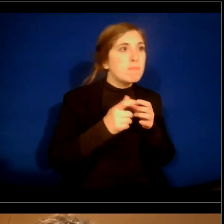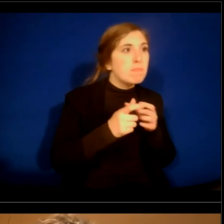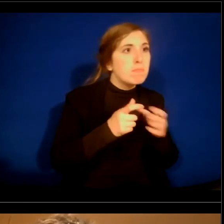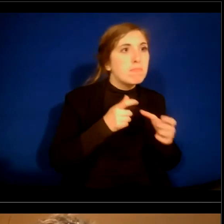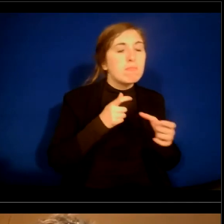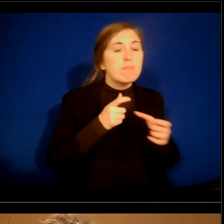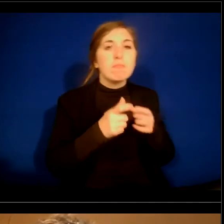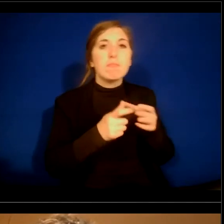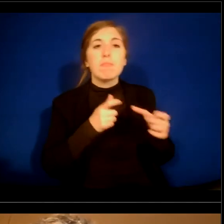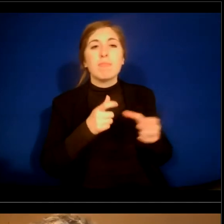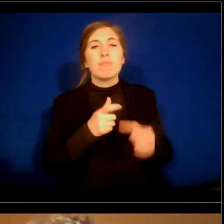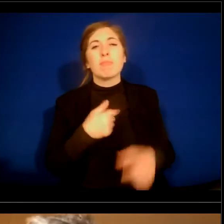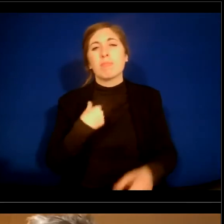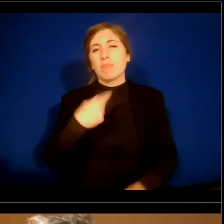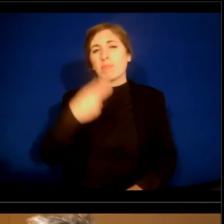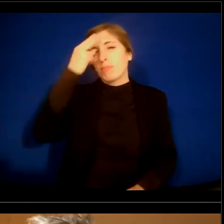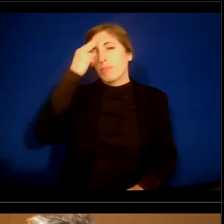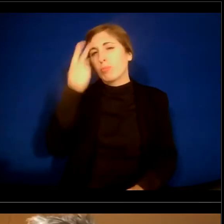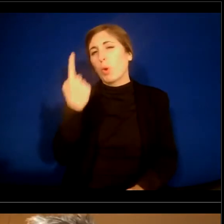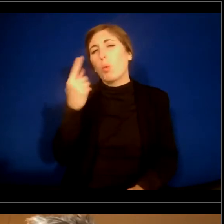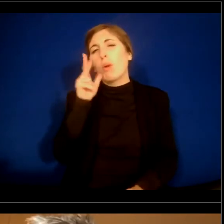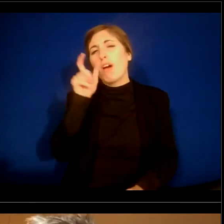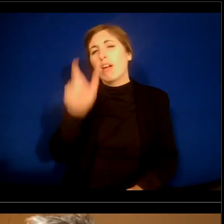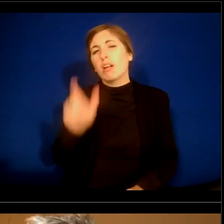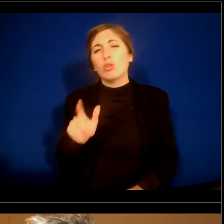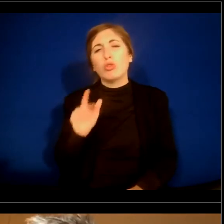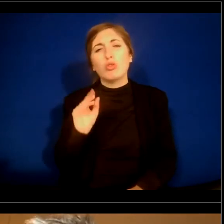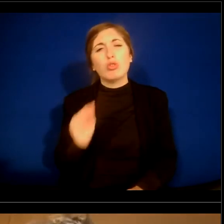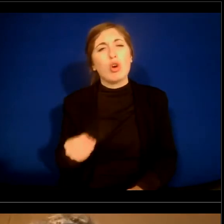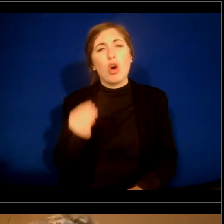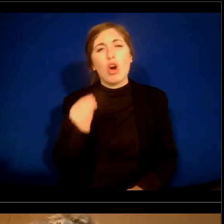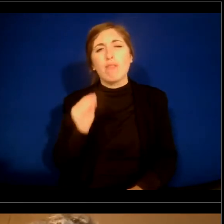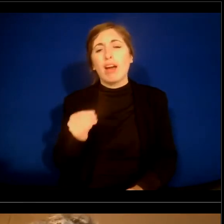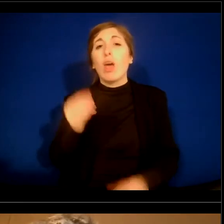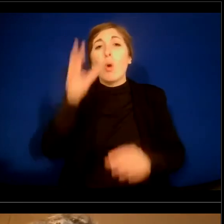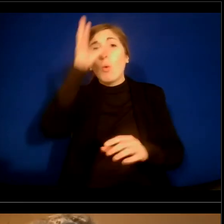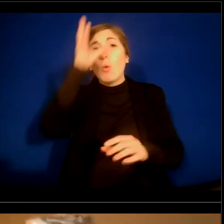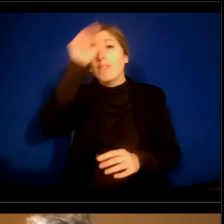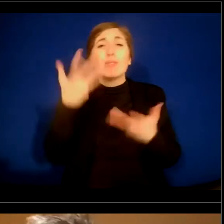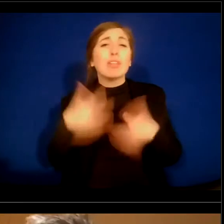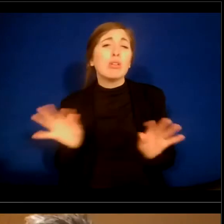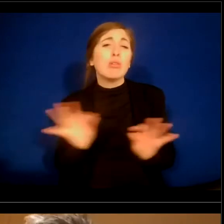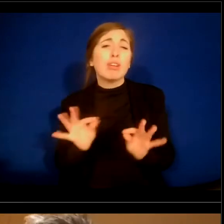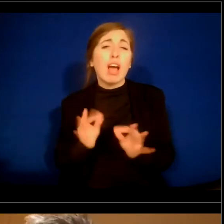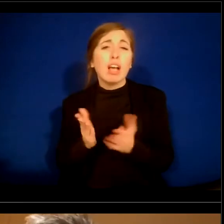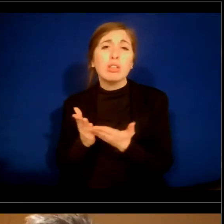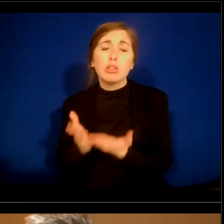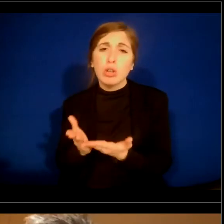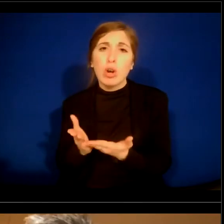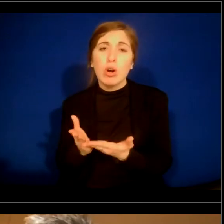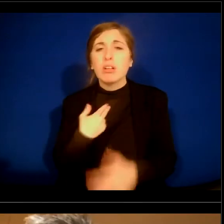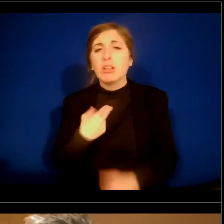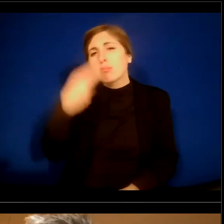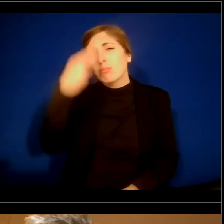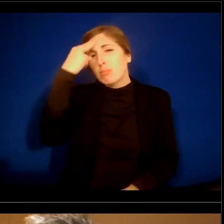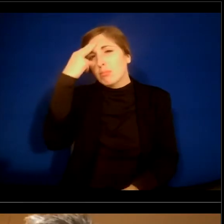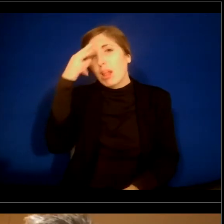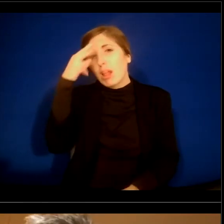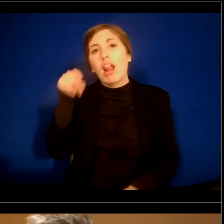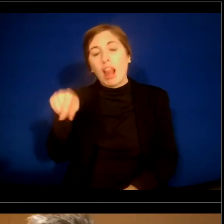C'era una ragazza molto giovane, appena finita l'università, che ricordo era andata a prendere il